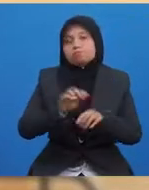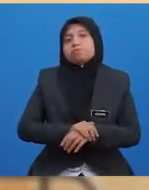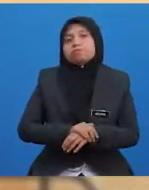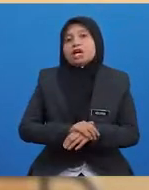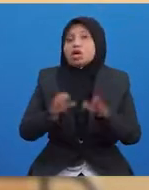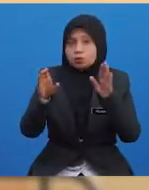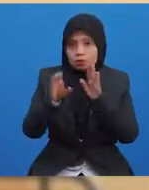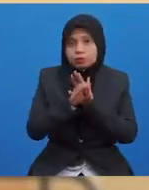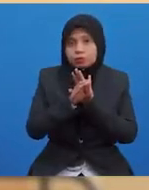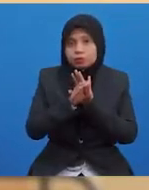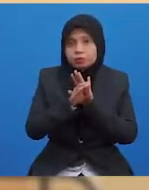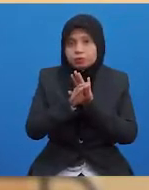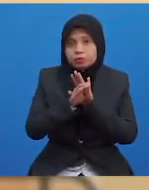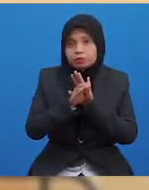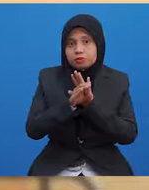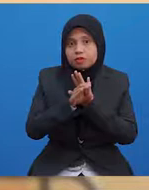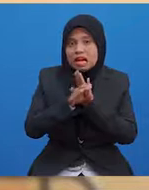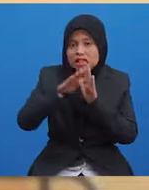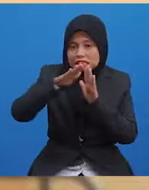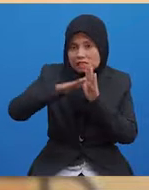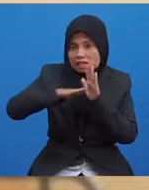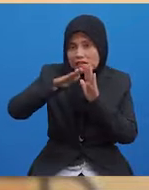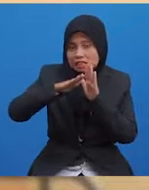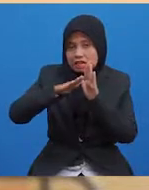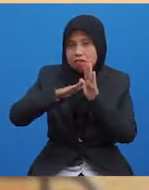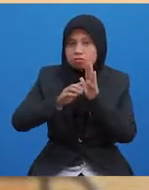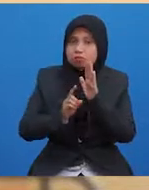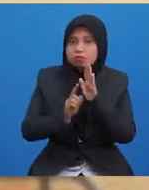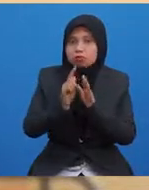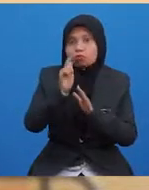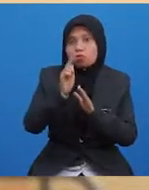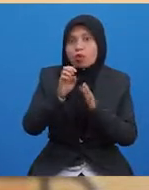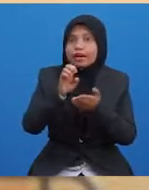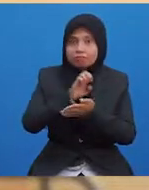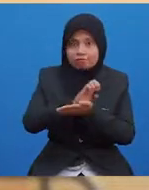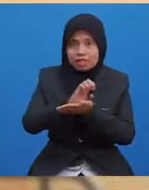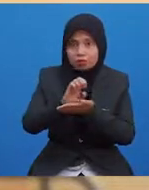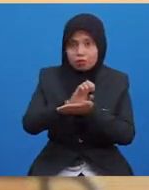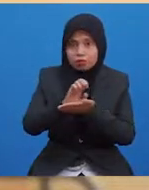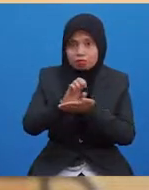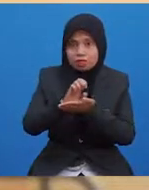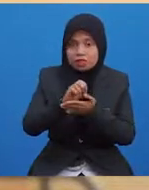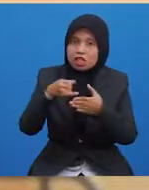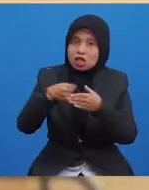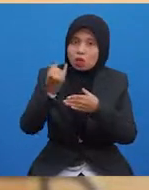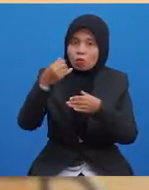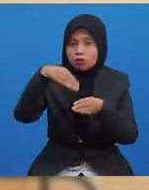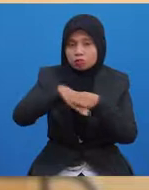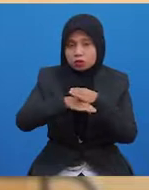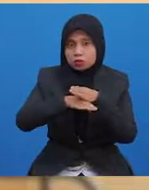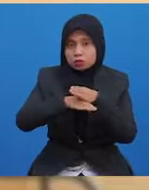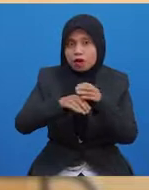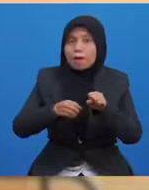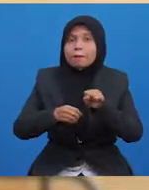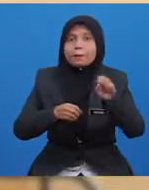Sebagai contoh, kadar pertumbuhan ekonomi, prestasi import dan ekspor, juga perkembangan